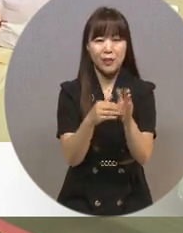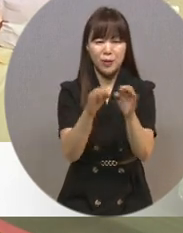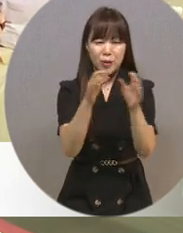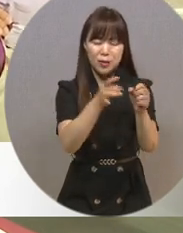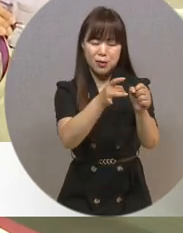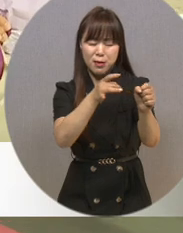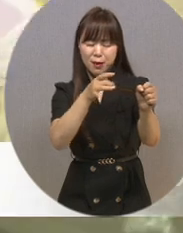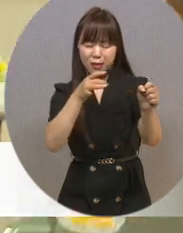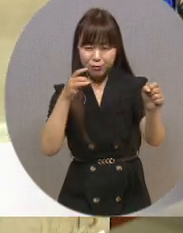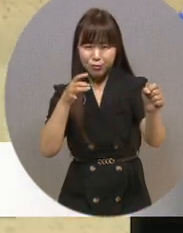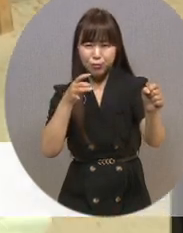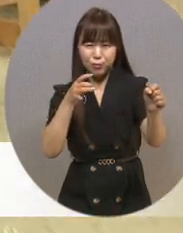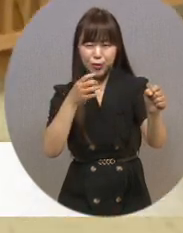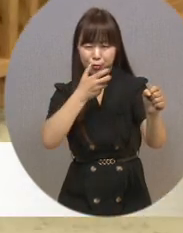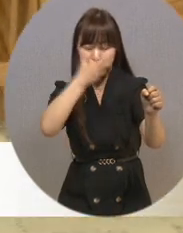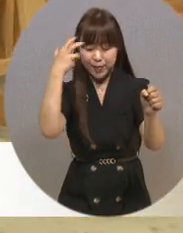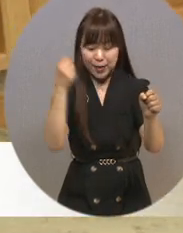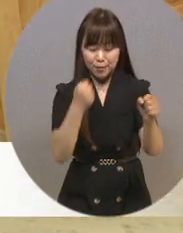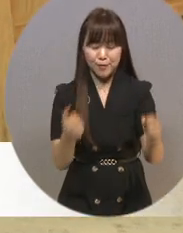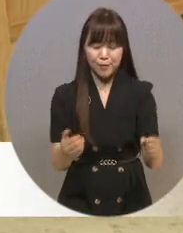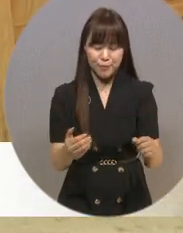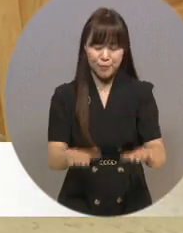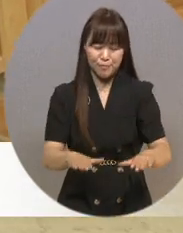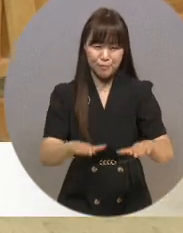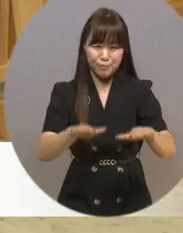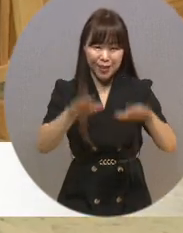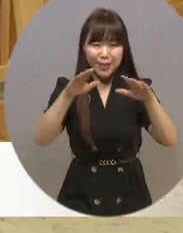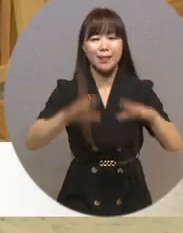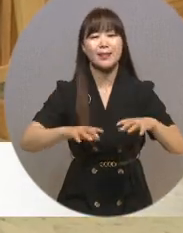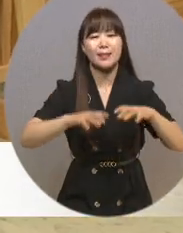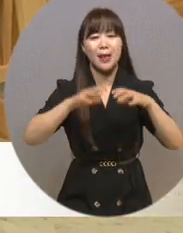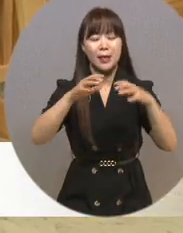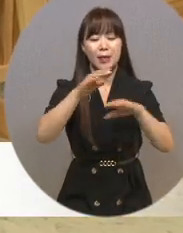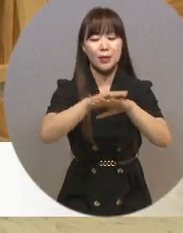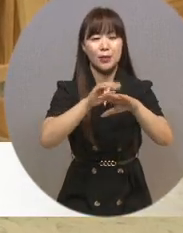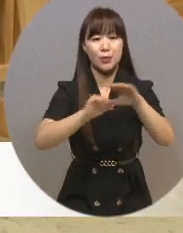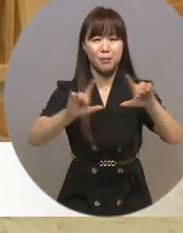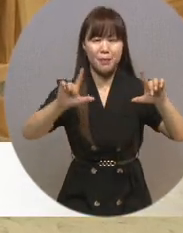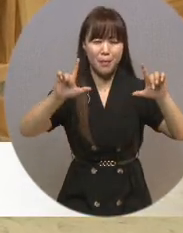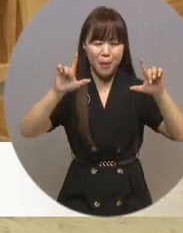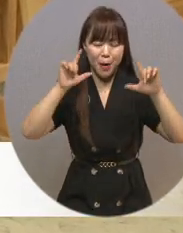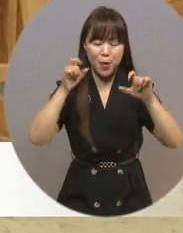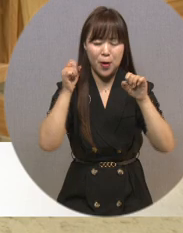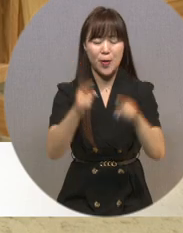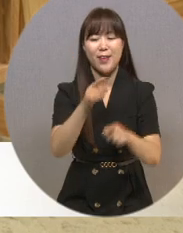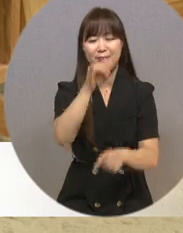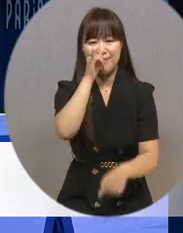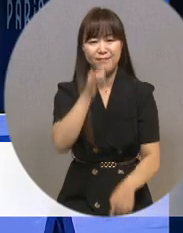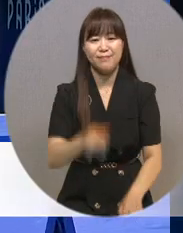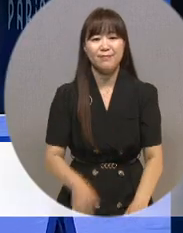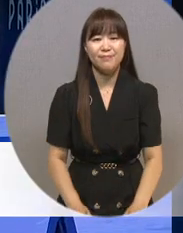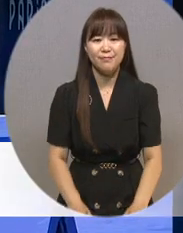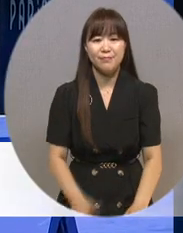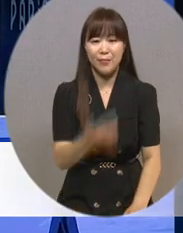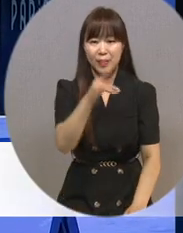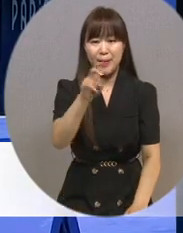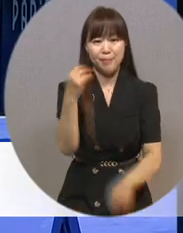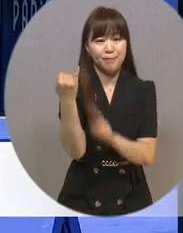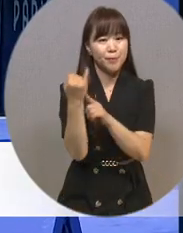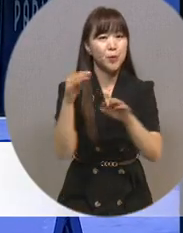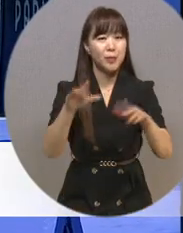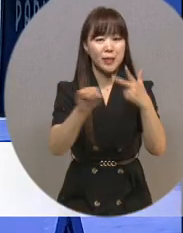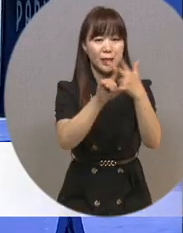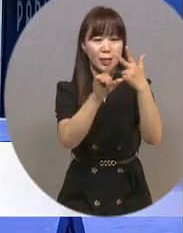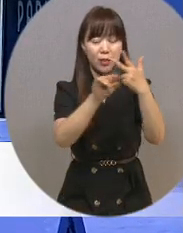양궁 꿈남으로 성장해온 그녀는 이제 세계적인 선수로 도약할 기회를 잡게 됐습니다. 남수현 선수는